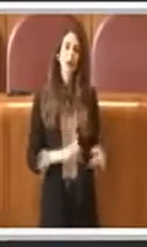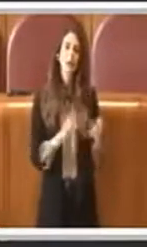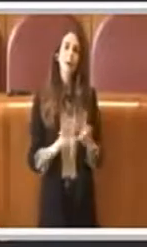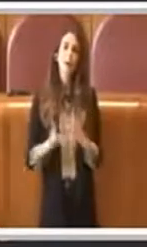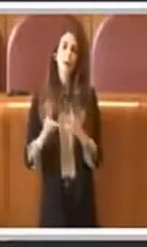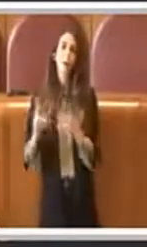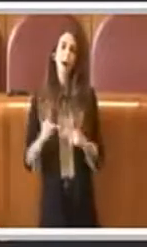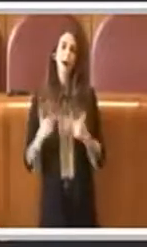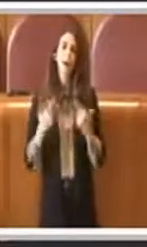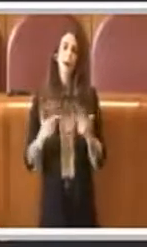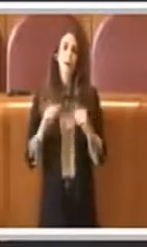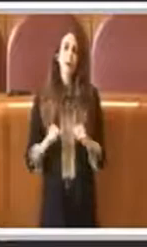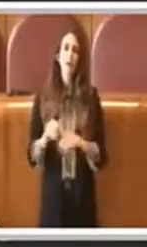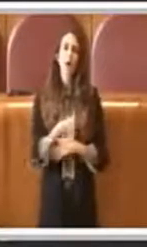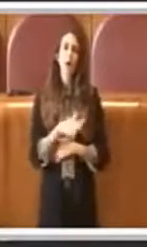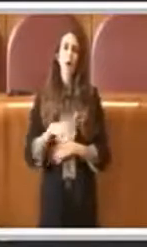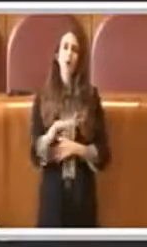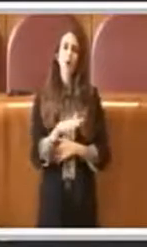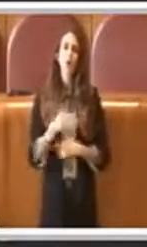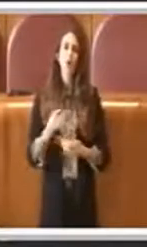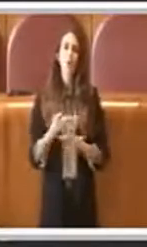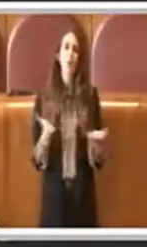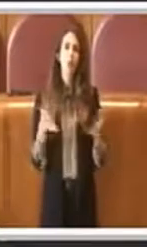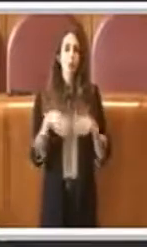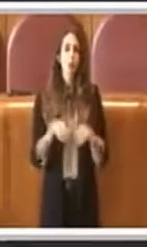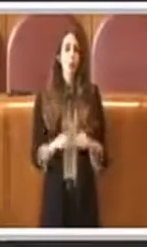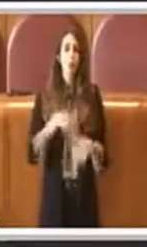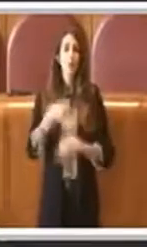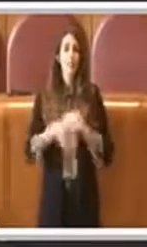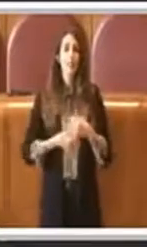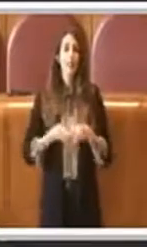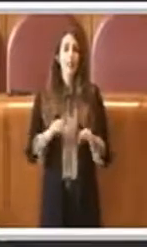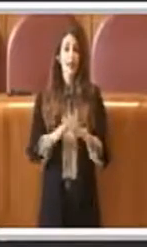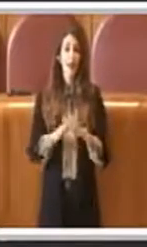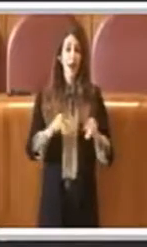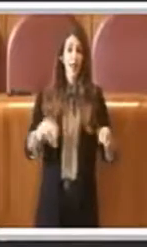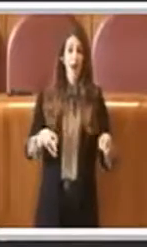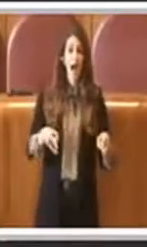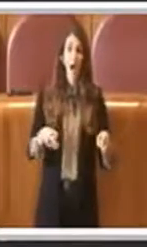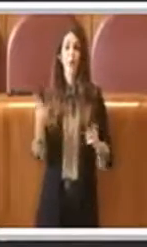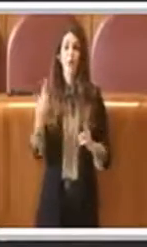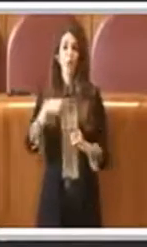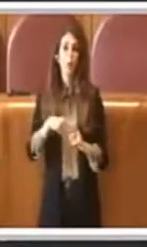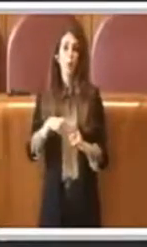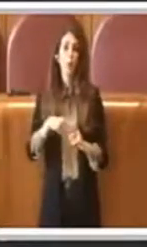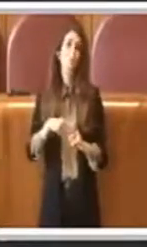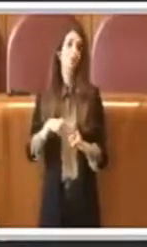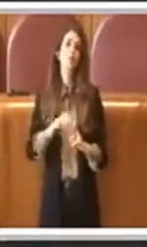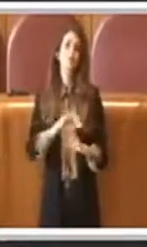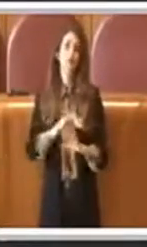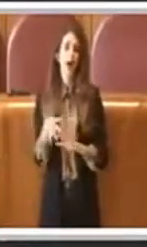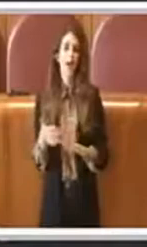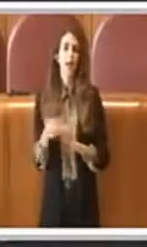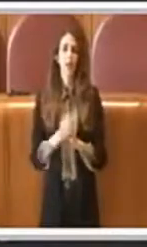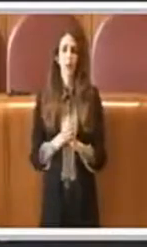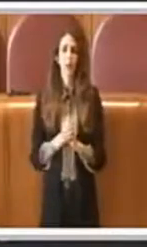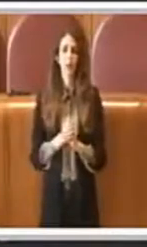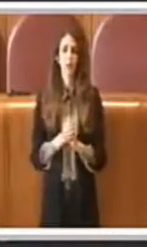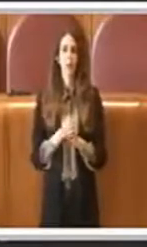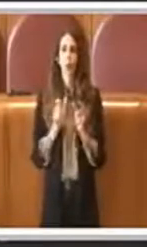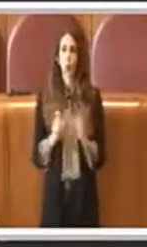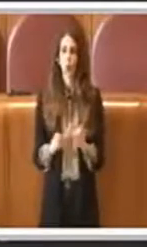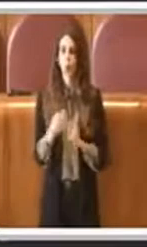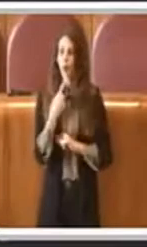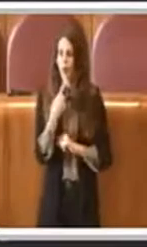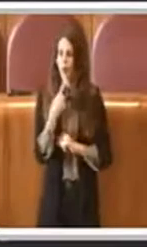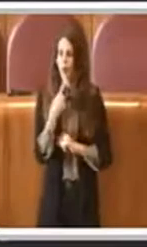l'occupazione solo pubblico quindi la installazione dei tavolini ai ristoranti anche non prossimi